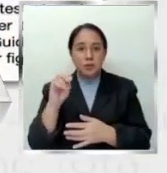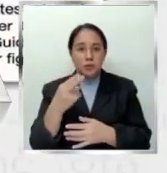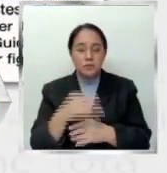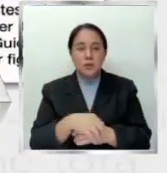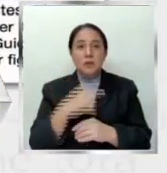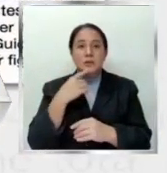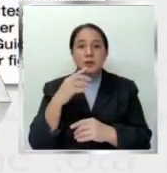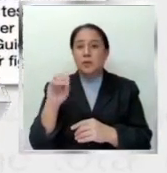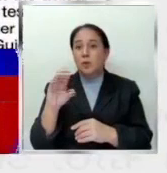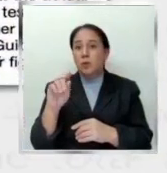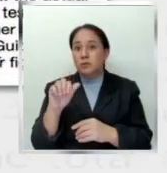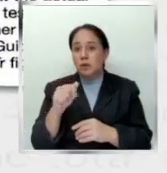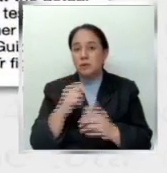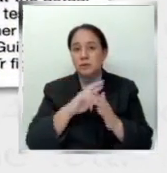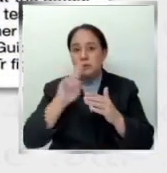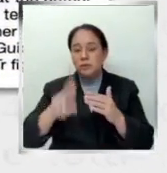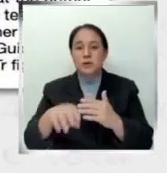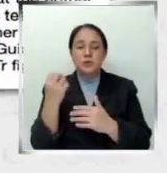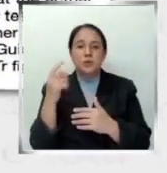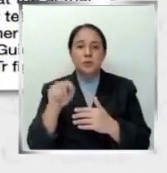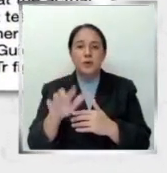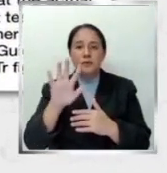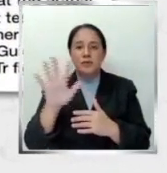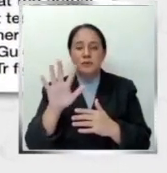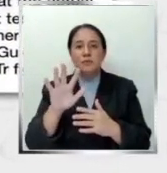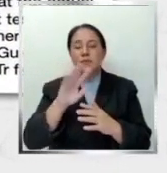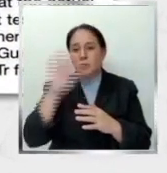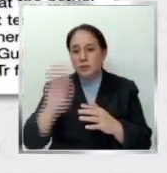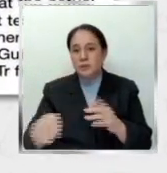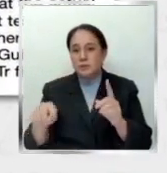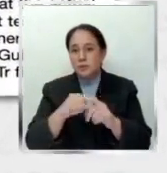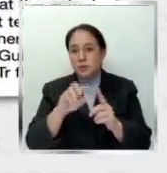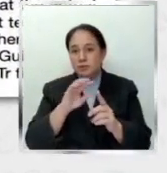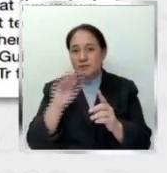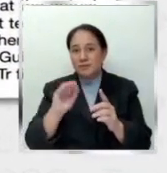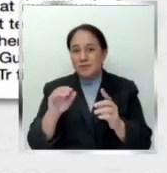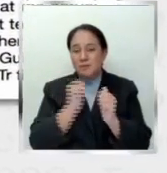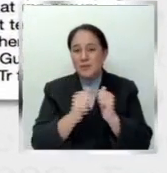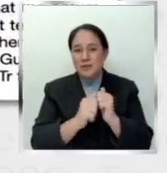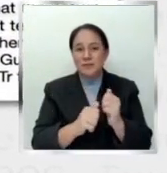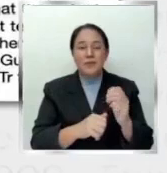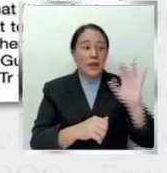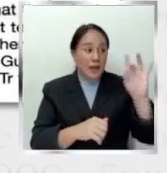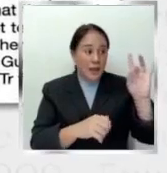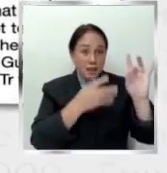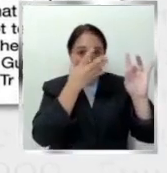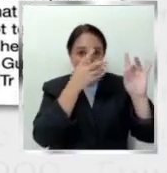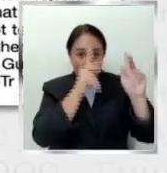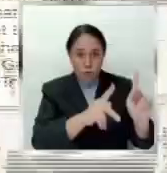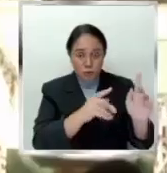Okta, nagresulta ito ng 12.4% positivity rate na ang ibig sabihin isa sa 8 taong tinest ang positibo